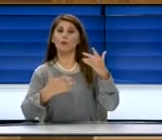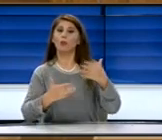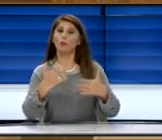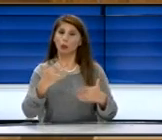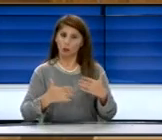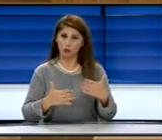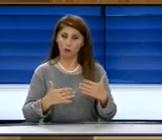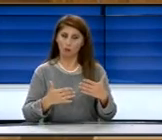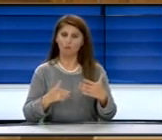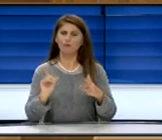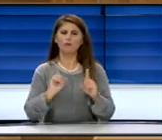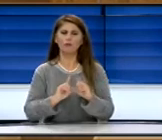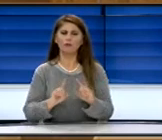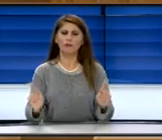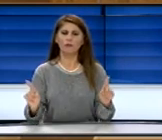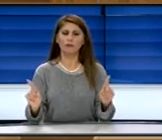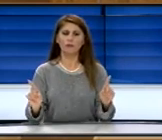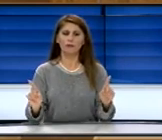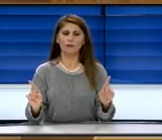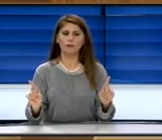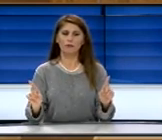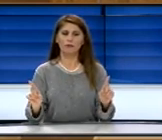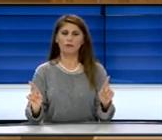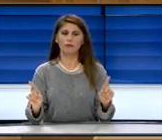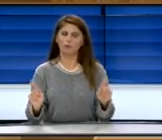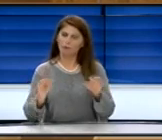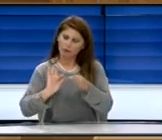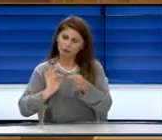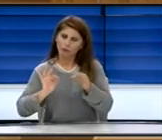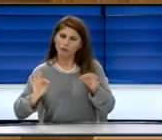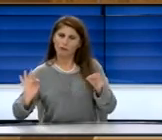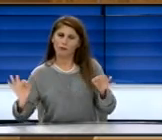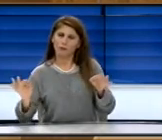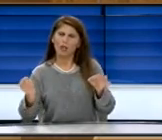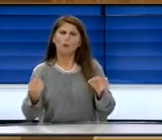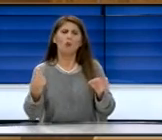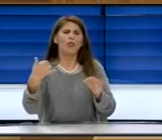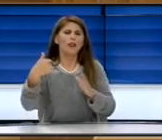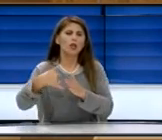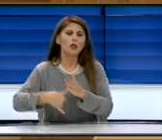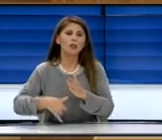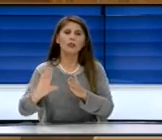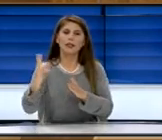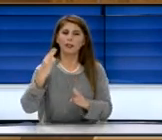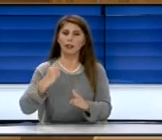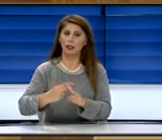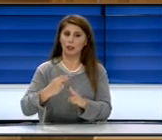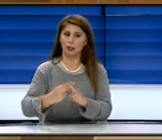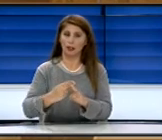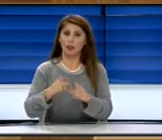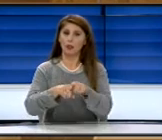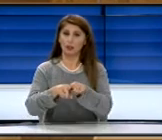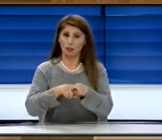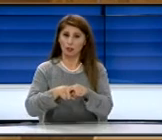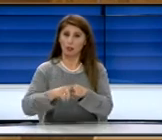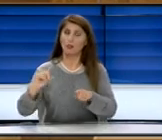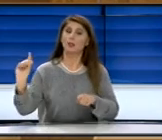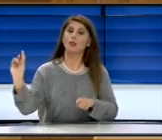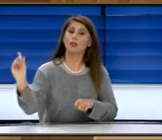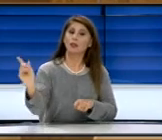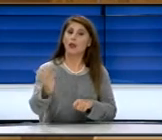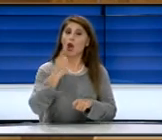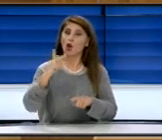προϋπολογισμό, δεν αφορά τα επιμέρους εν τέλει ανούσια. Αφορά τα κύρια. Αφορά σε όλες εκείνες τις